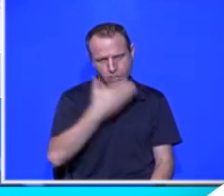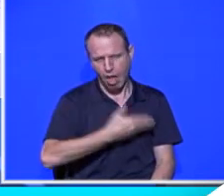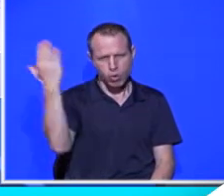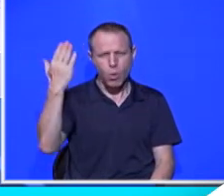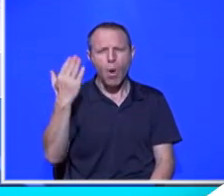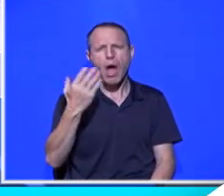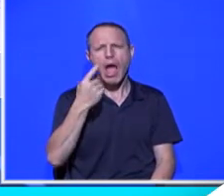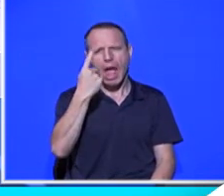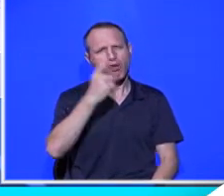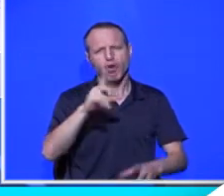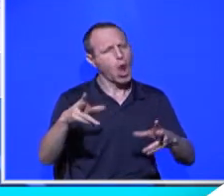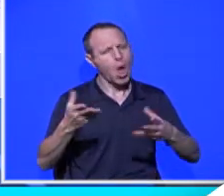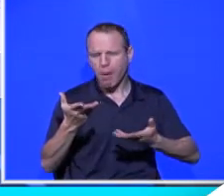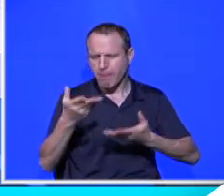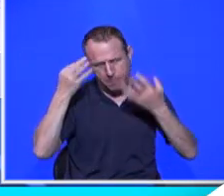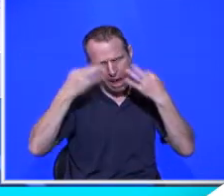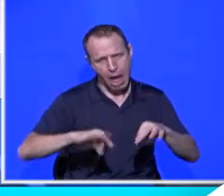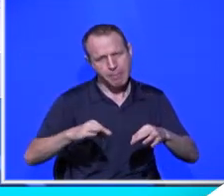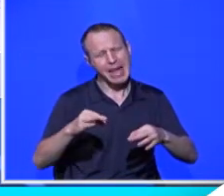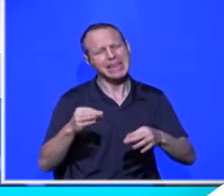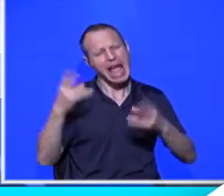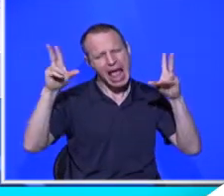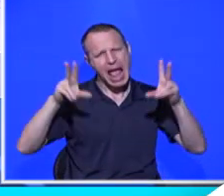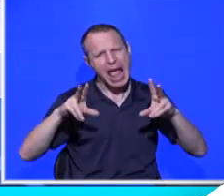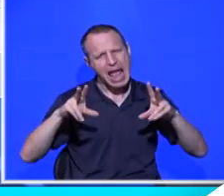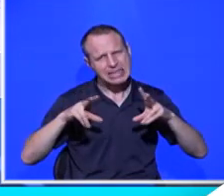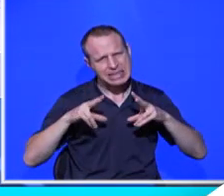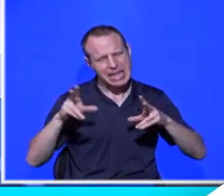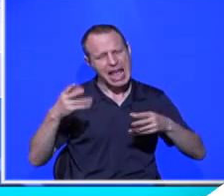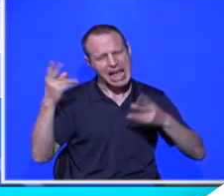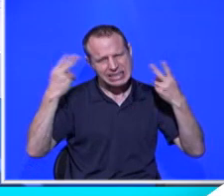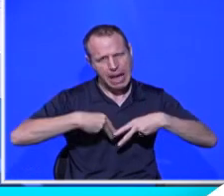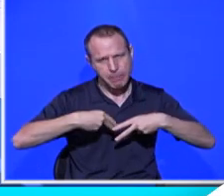שלא מכבד הסכמים, נוכל רמאי, שקרן, אמרו עליו הכל